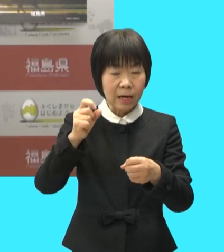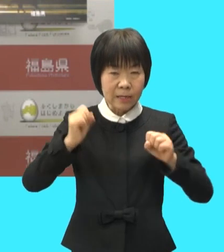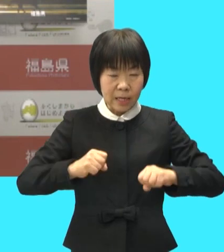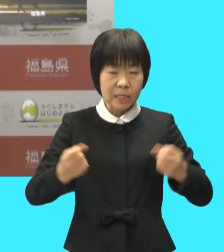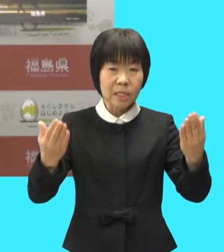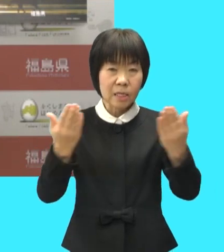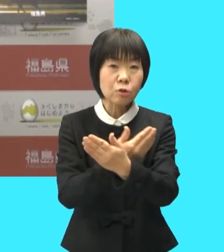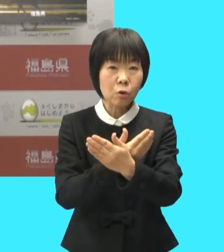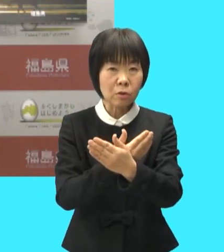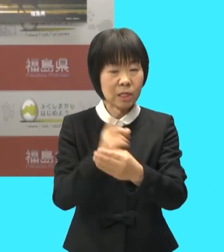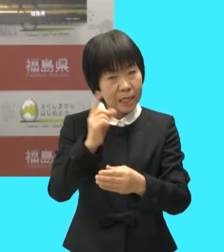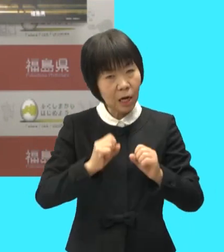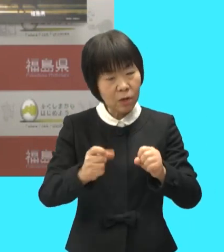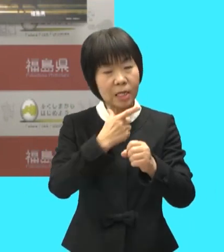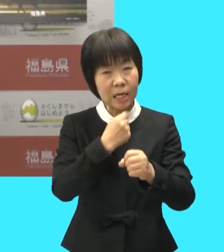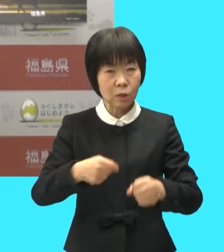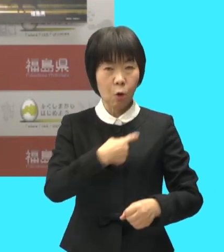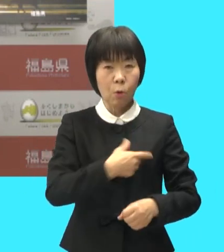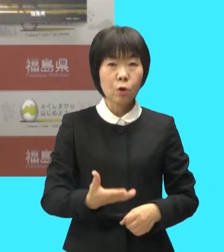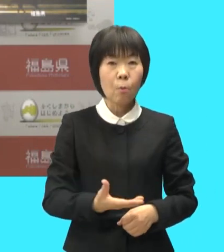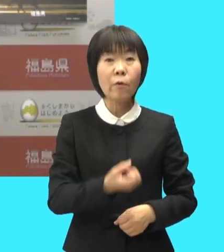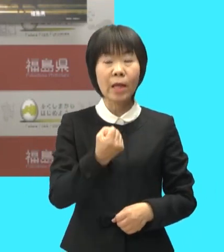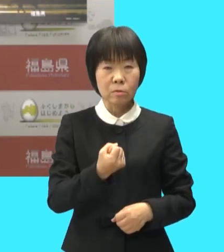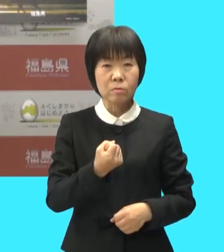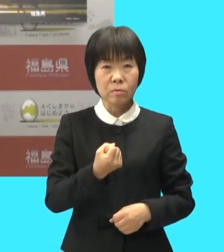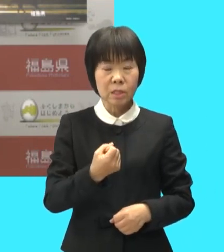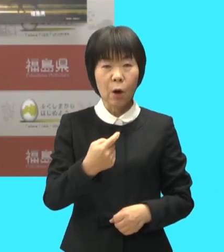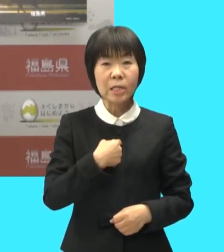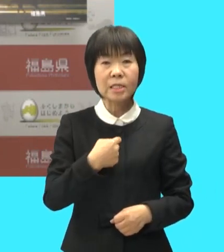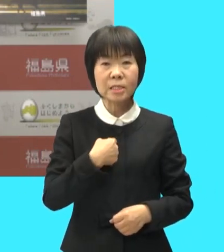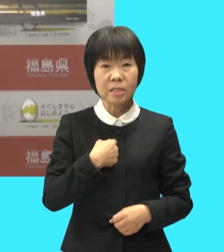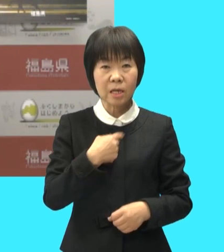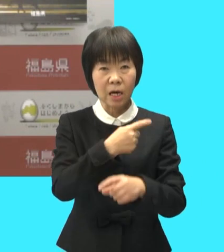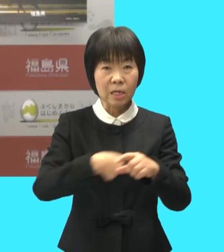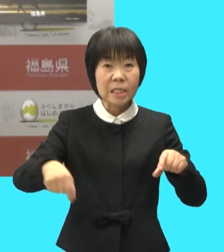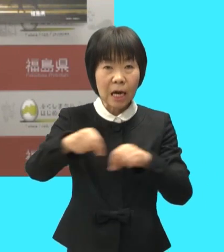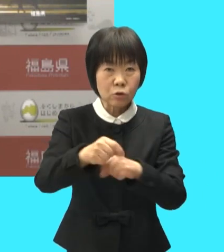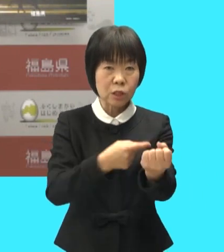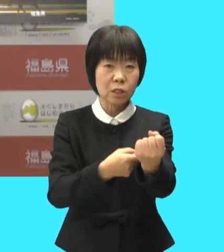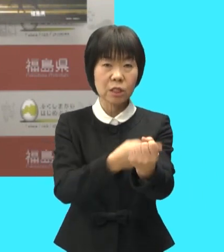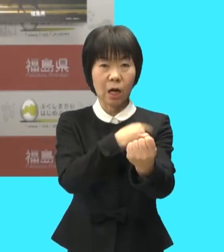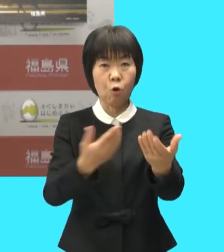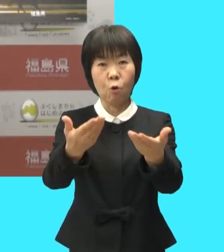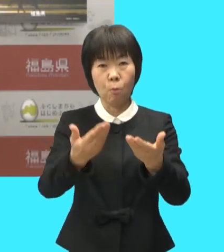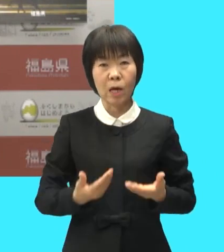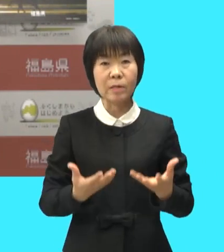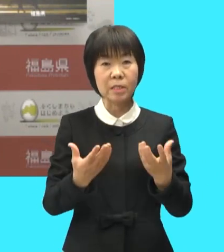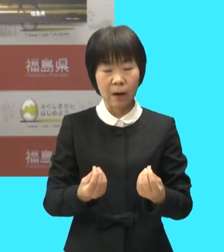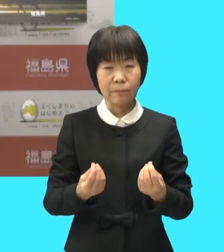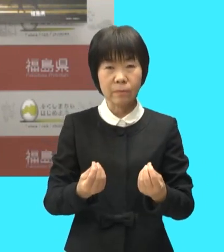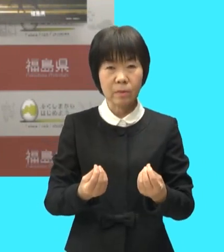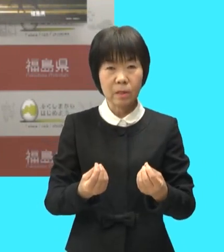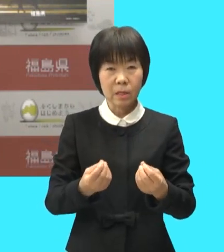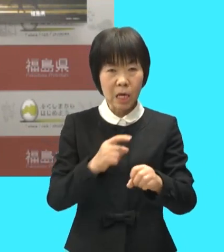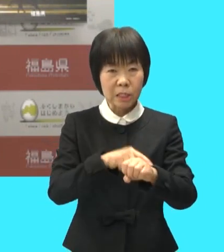何かをやりたい、そういう思いを持っていただいていることに私自身がむしろ力をいただきました。3